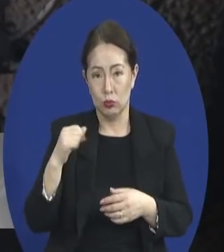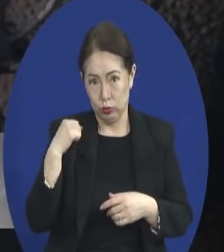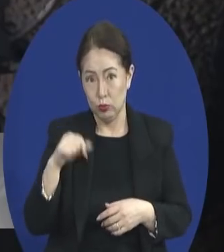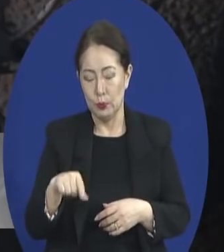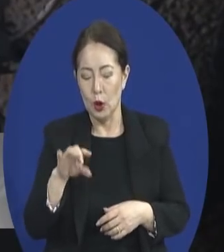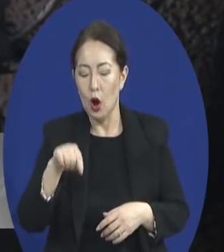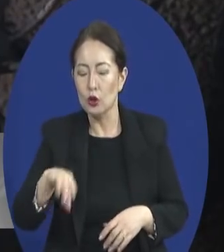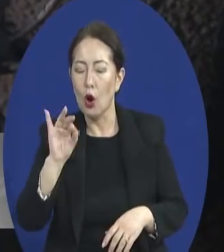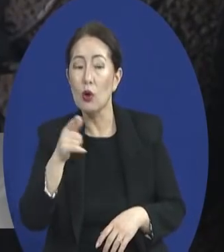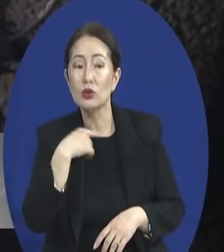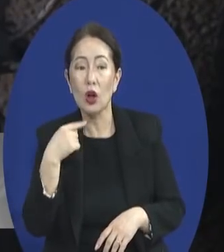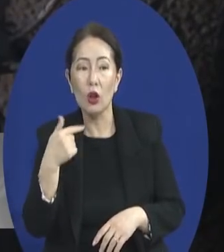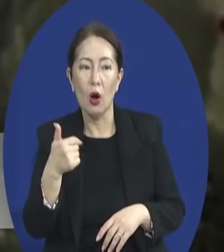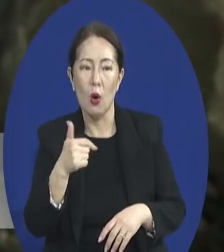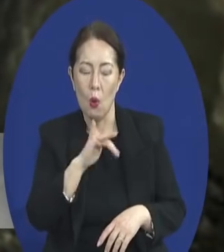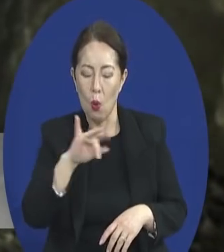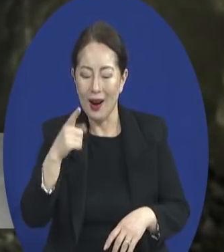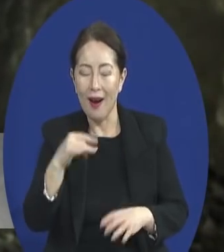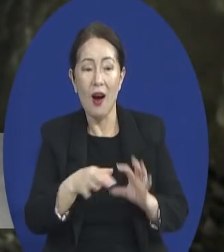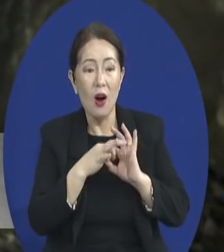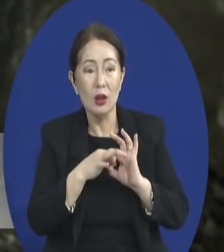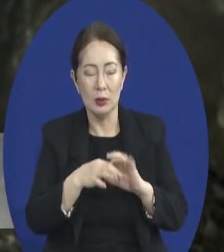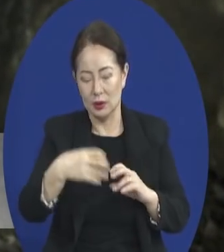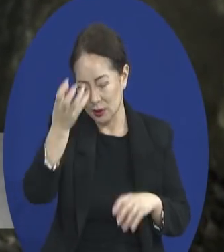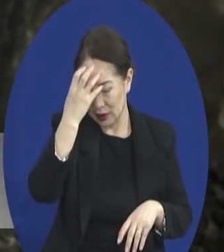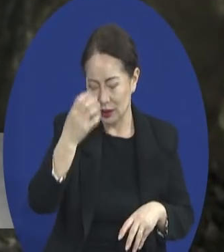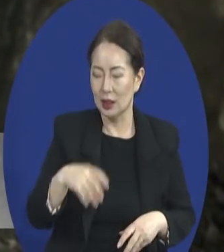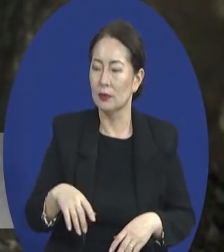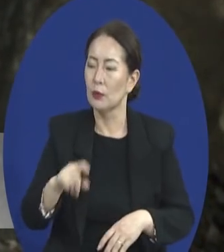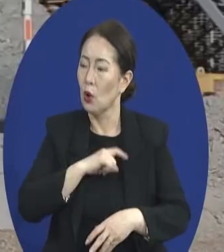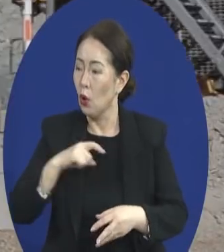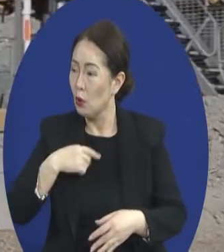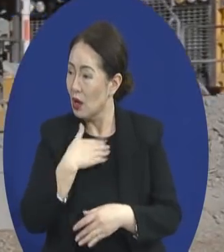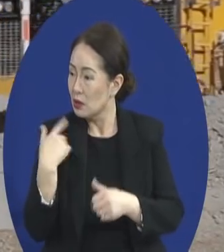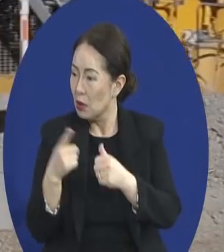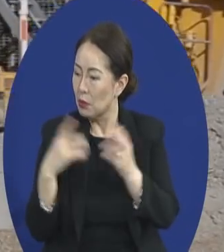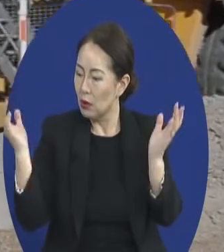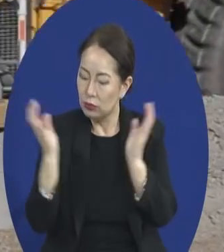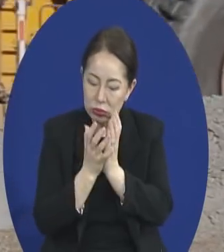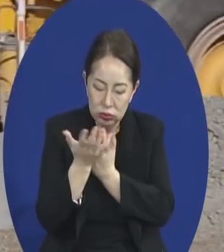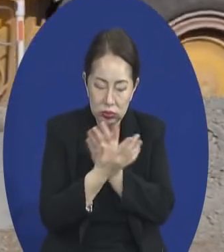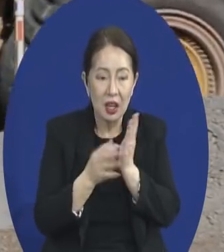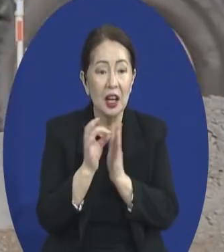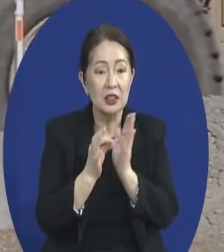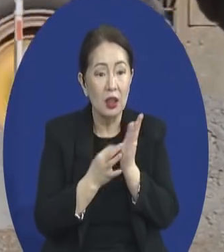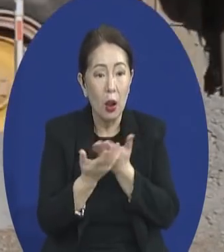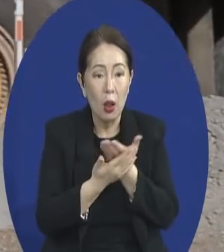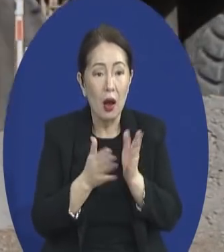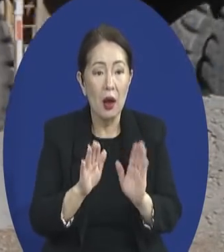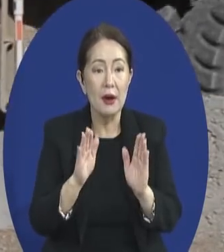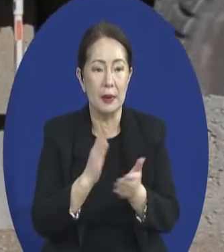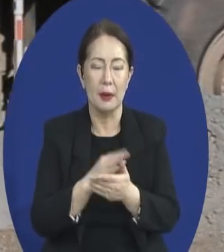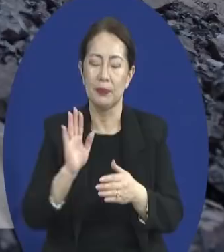хилцээртэй холбоотой, далдуурхан хилцээртэй холбоотой засгийн газар болон за хувь эзэмшигч талуудын хилцээрийн шатндаа энэ жил бол явж байгаа юм аа. За дараагийн